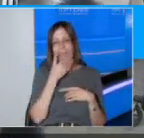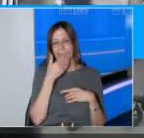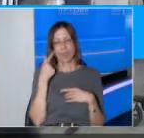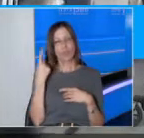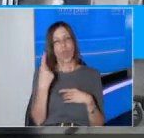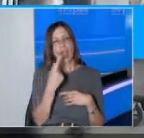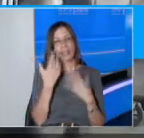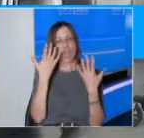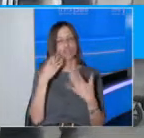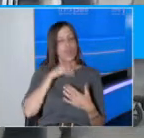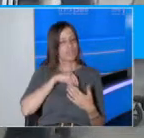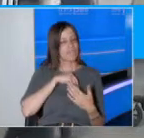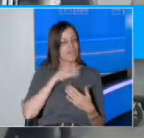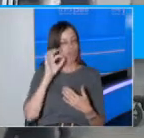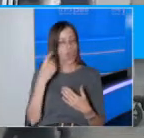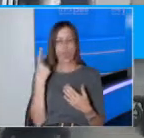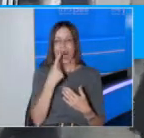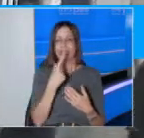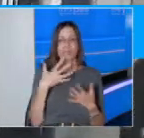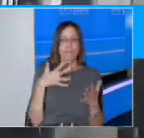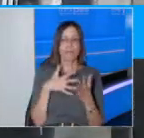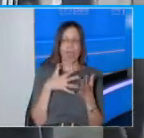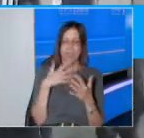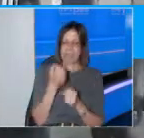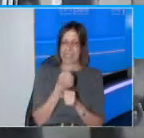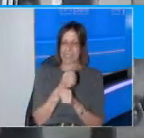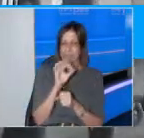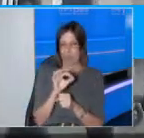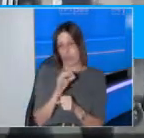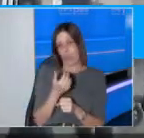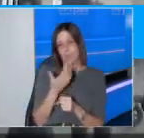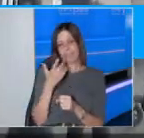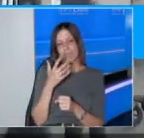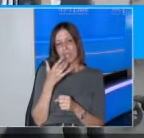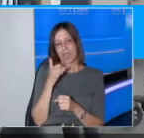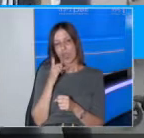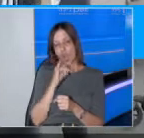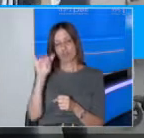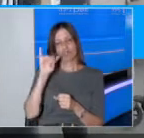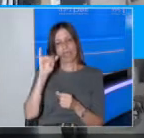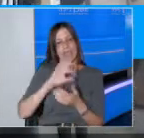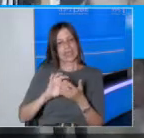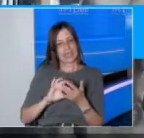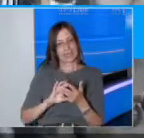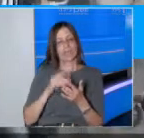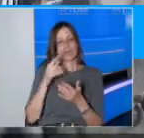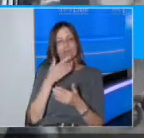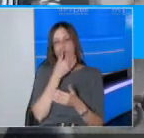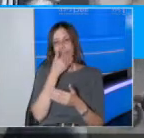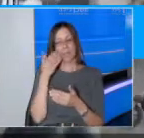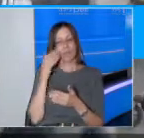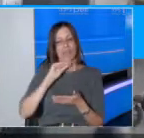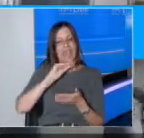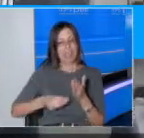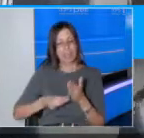שלו, כל אחד בוחן את מעשיו, בראש השנה יקטי אמון, ביום צום כיפור יקטי אמון,